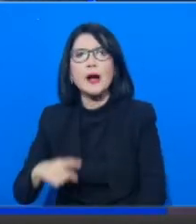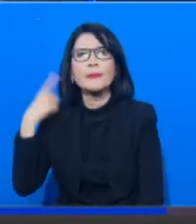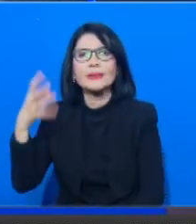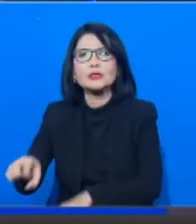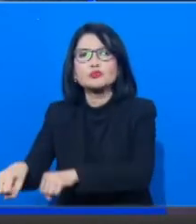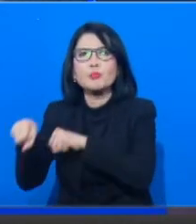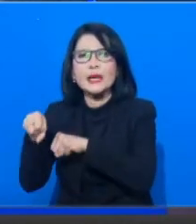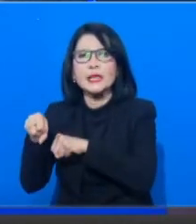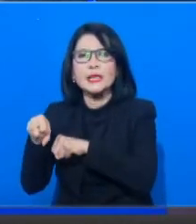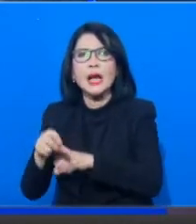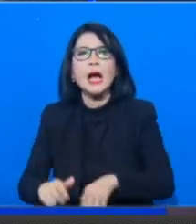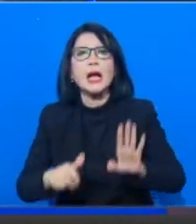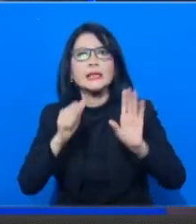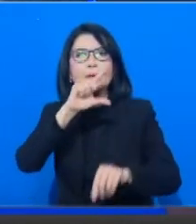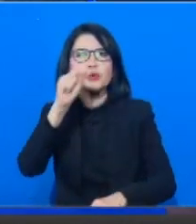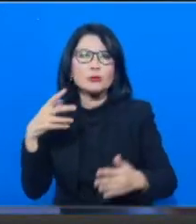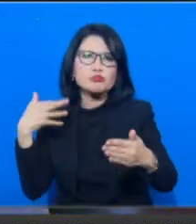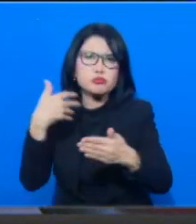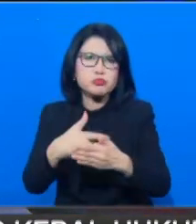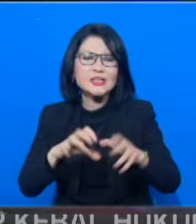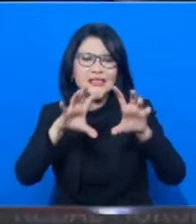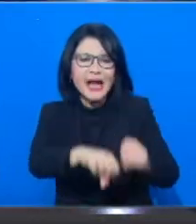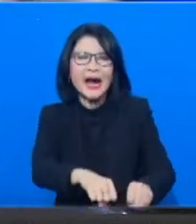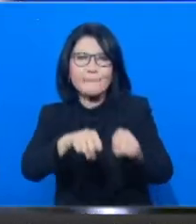waktu 6 bulan terakhir.